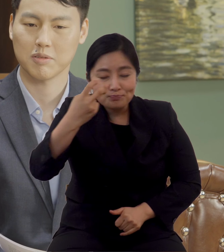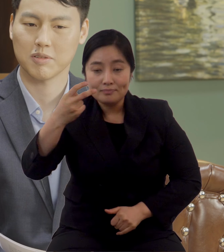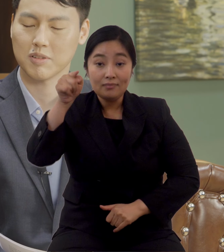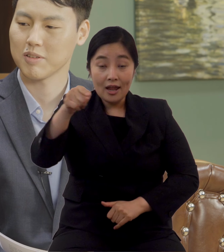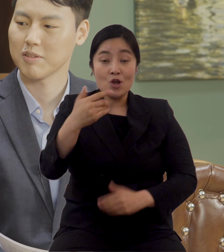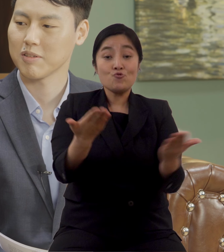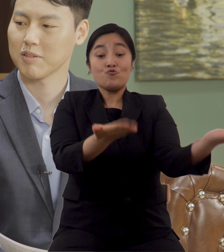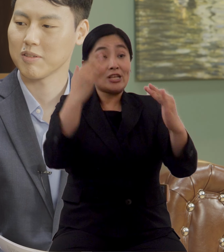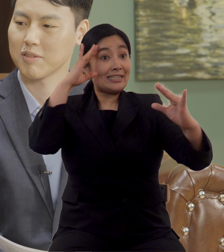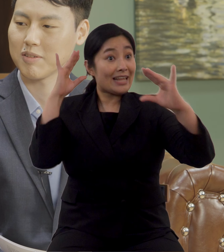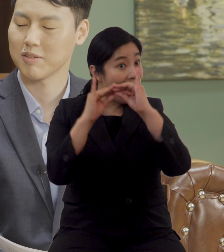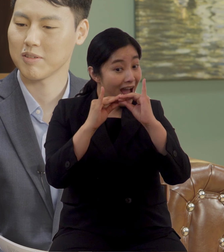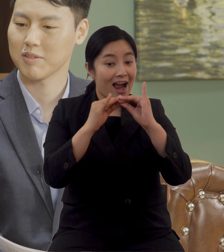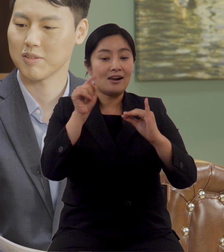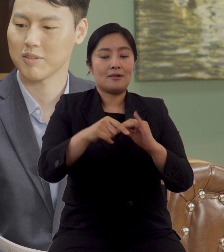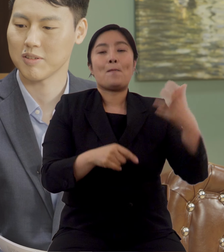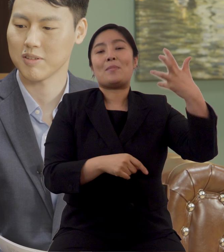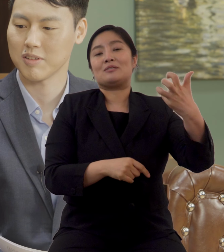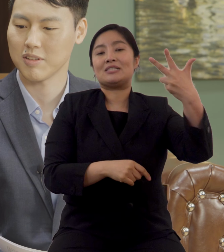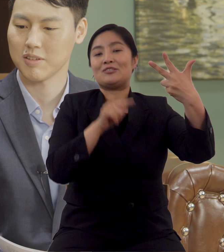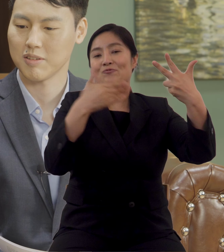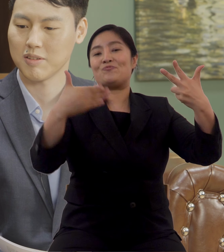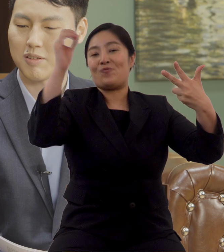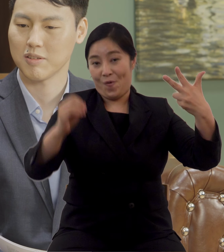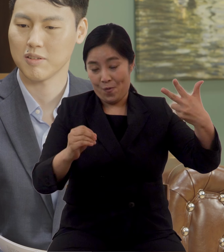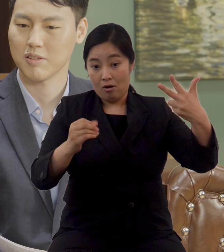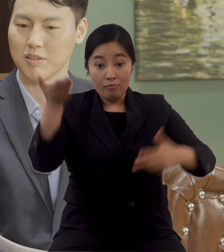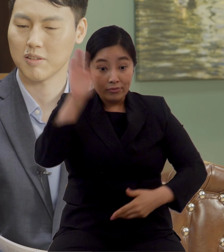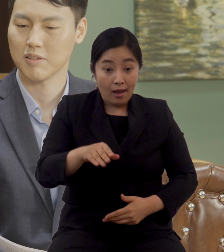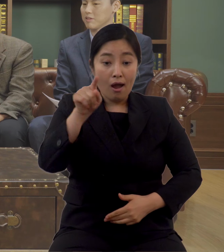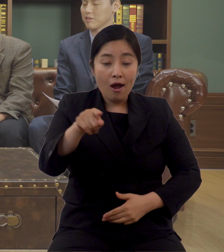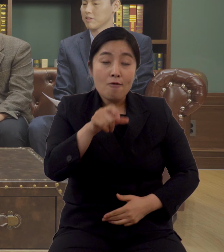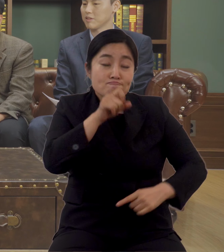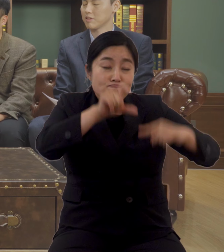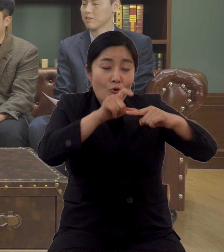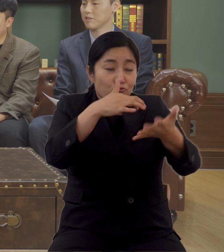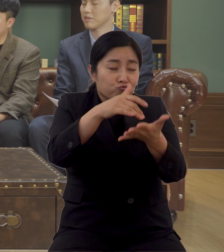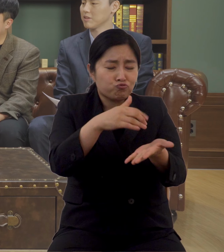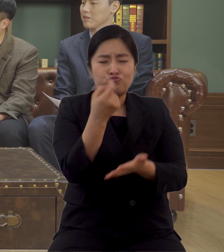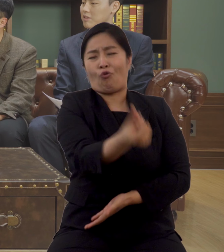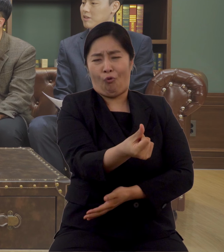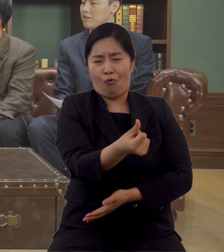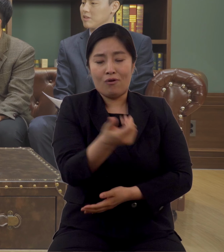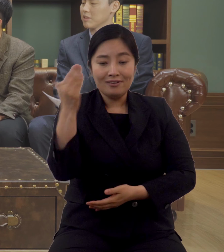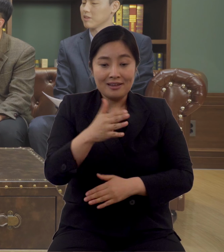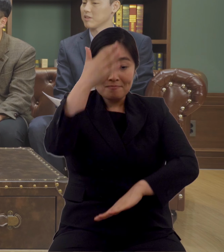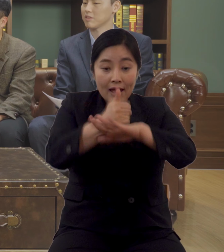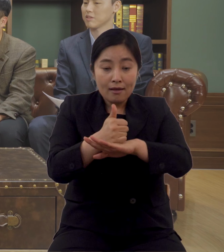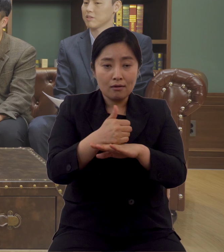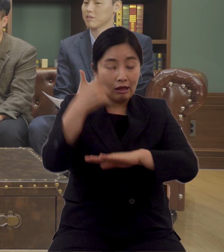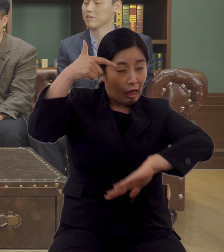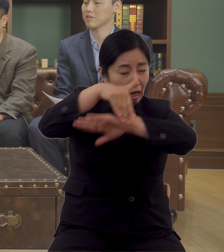설문조사를 했는데 이 유치에 찬성한다 내용이 87.9%였고요. 근데 이 표본의 숫자가 너무 적을 뿐